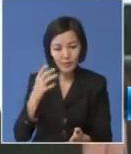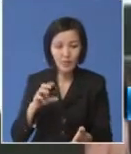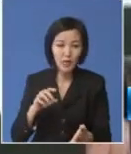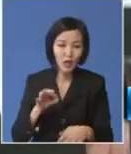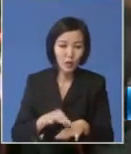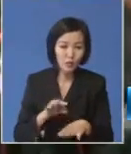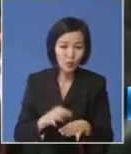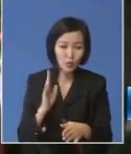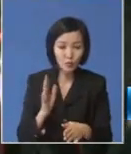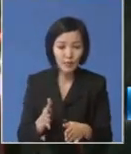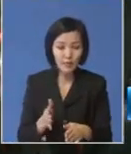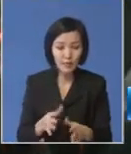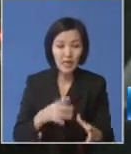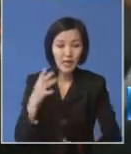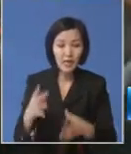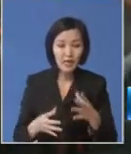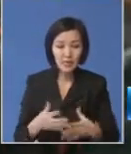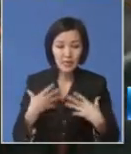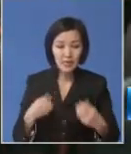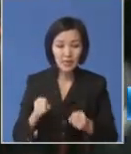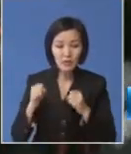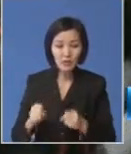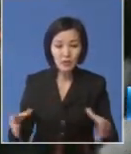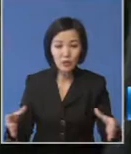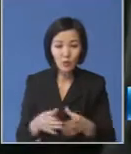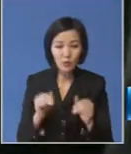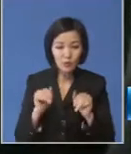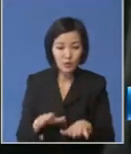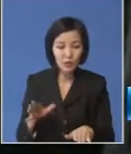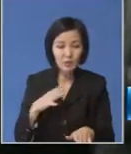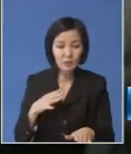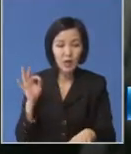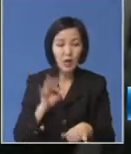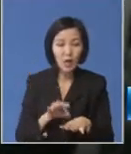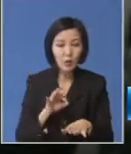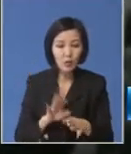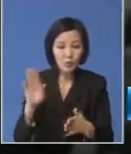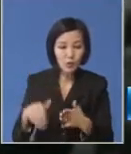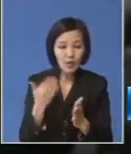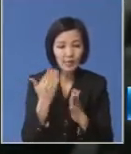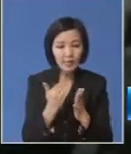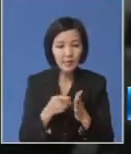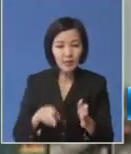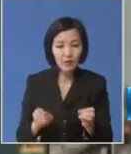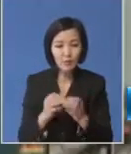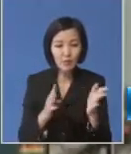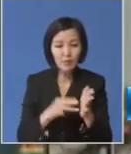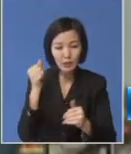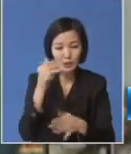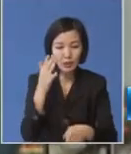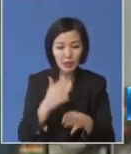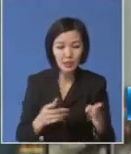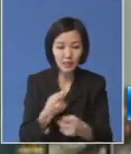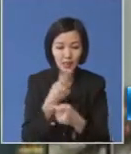ретінде саналатын болды. Халықаралық денсаулық сақтау ұйымы осындай шешімге келді. Ауру түрлерінің жаңа тізімі 2018 жылдың ортасына